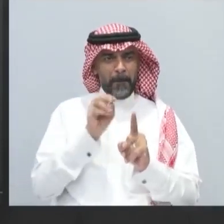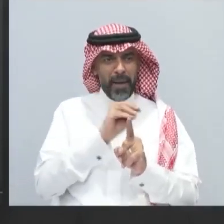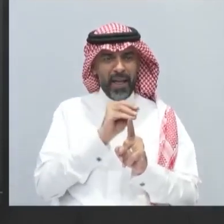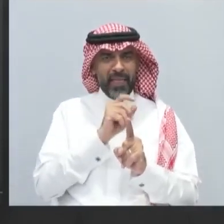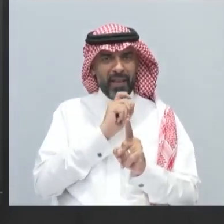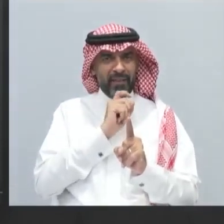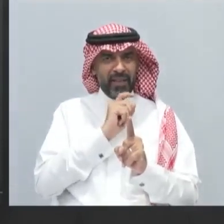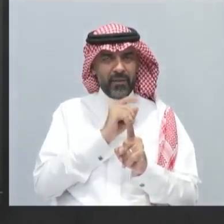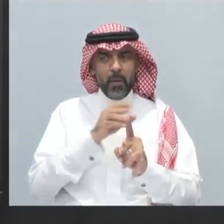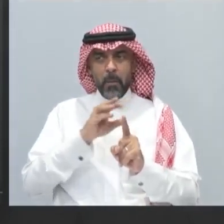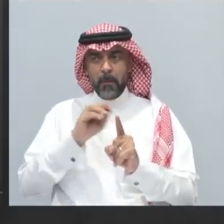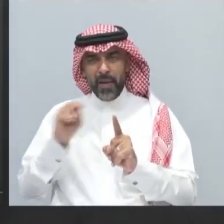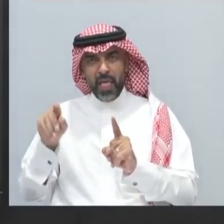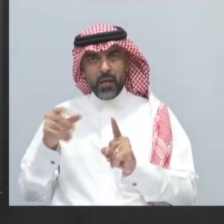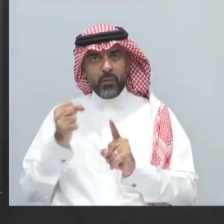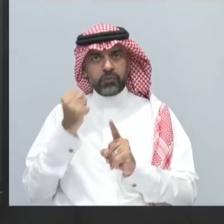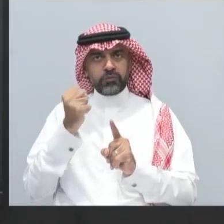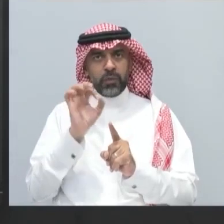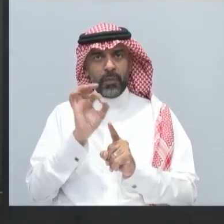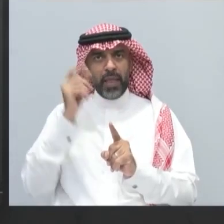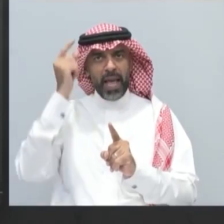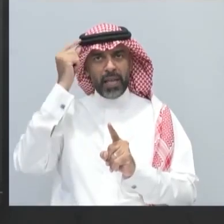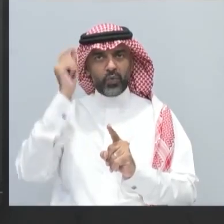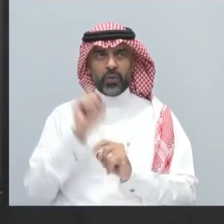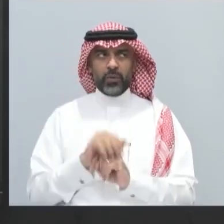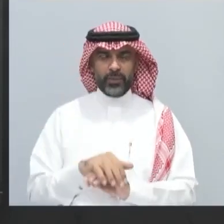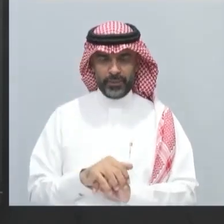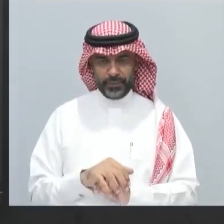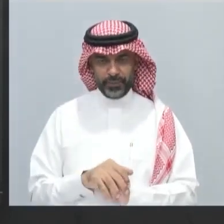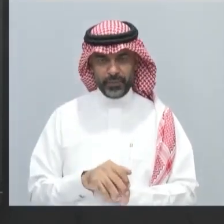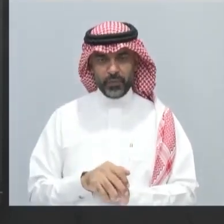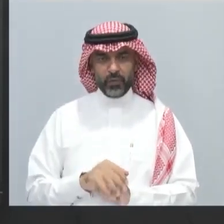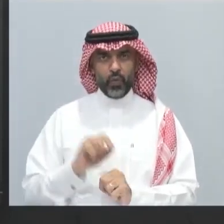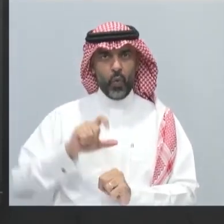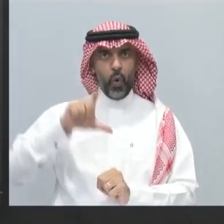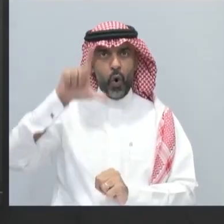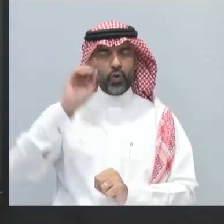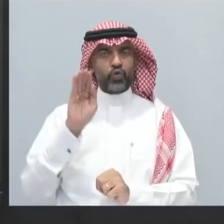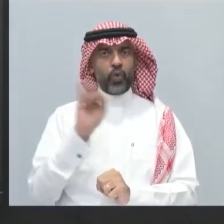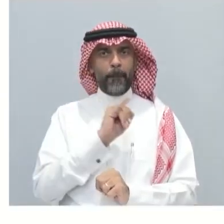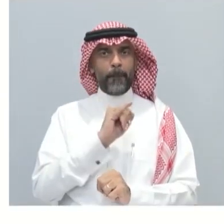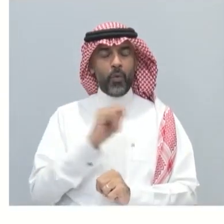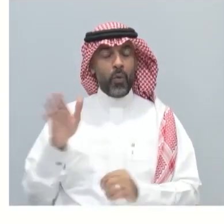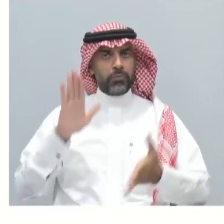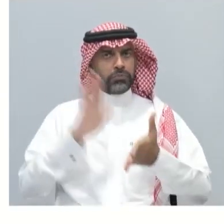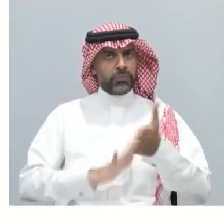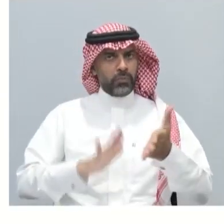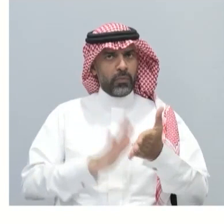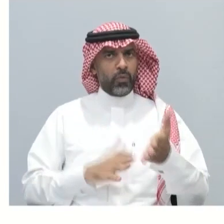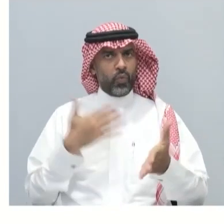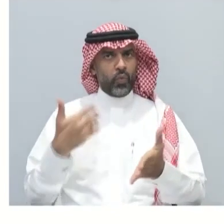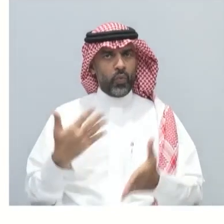منها ضعيف جدا في درجه السميه والبعض منها عالي السميه وقد يكون خطير